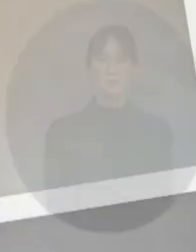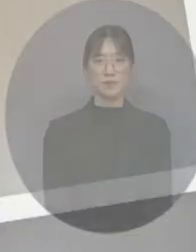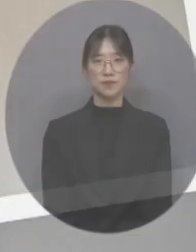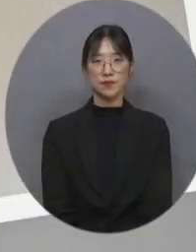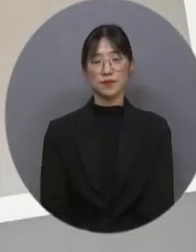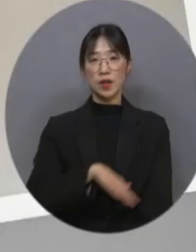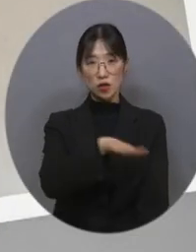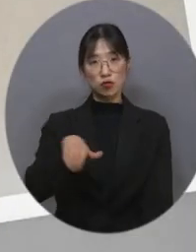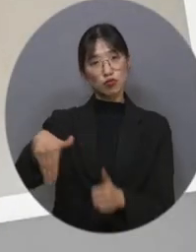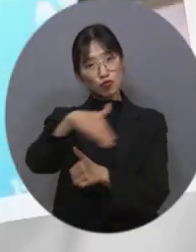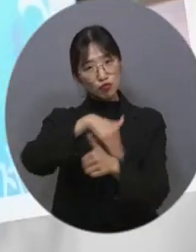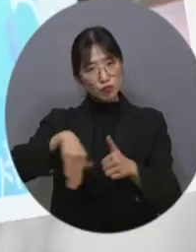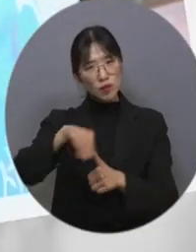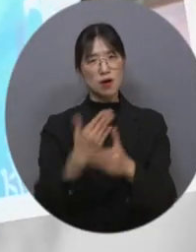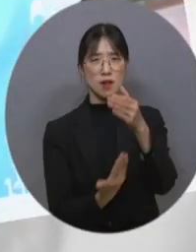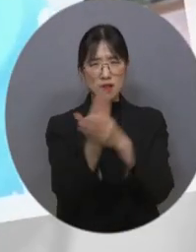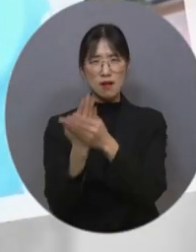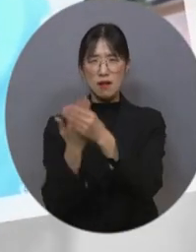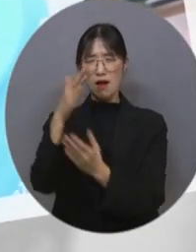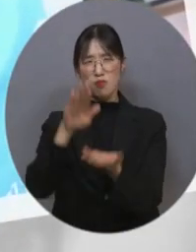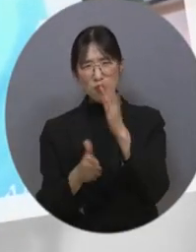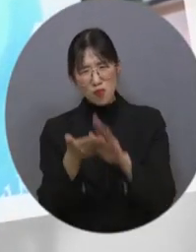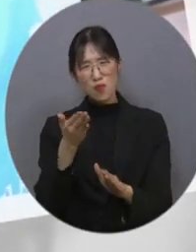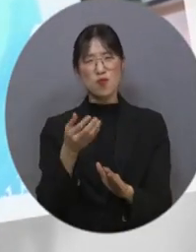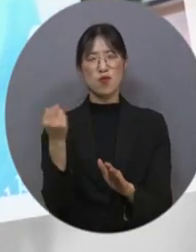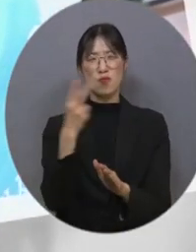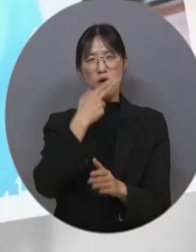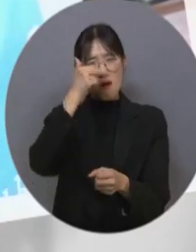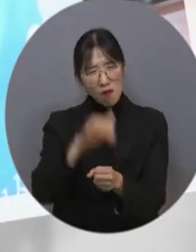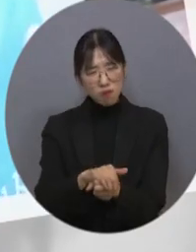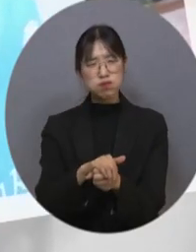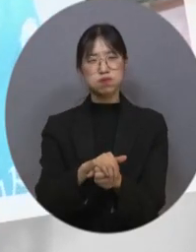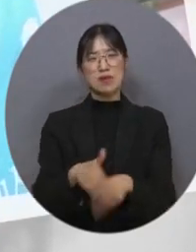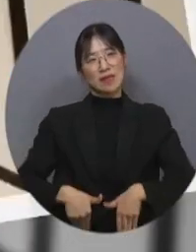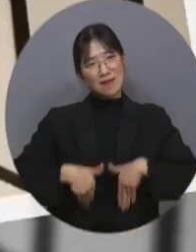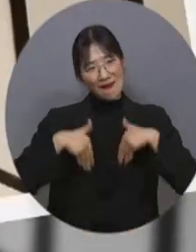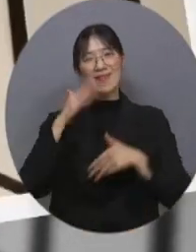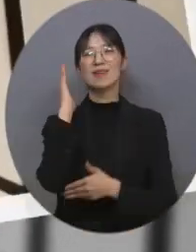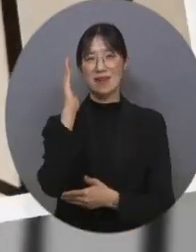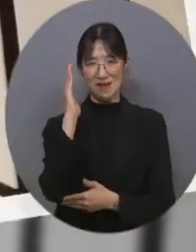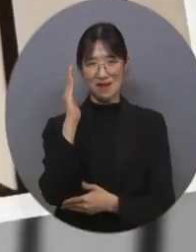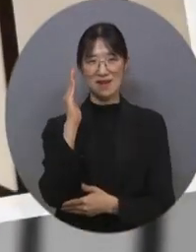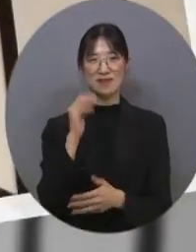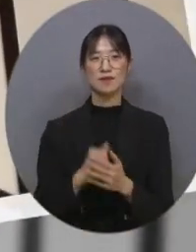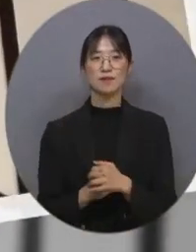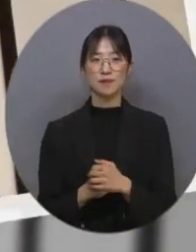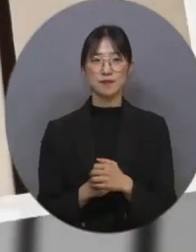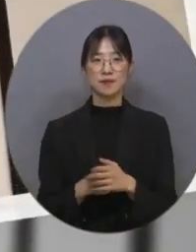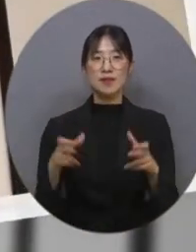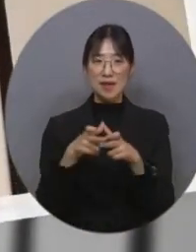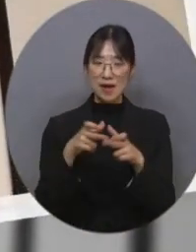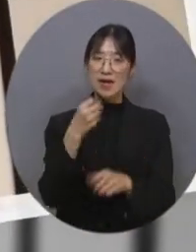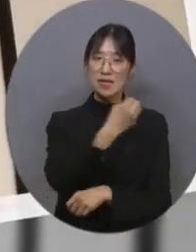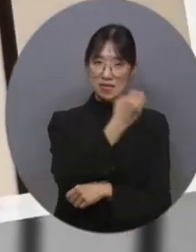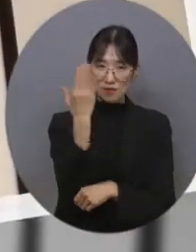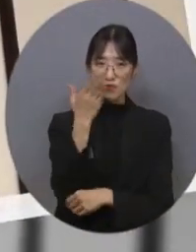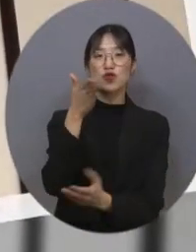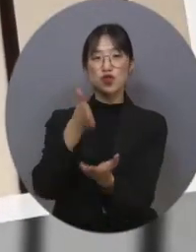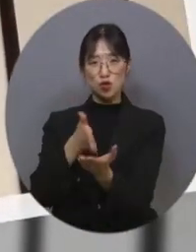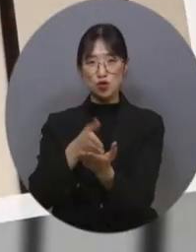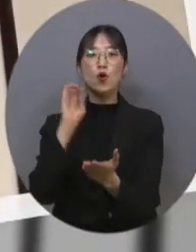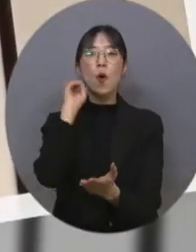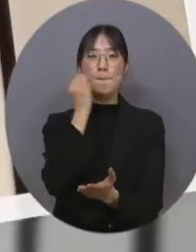우리 주변에서 일어나는 불공정한 사례부터 억울한 사연, 따뜻한 미담까지 장애인신문과